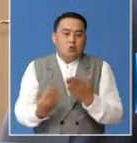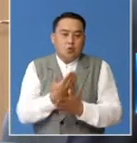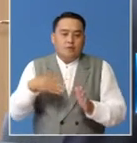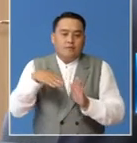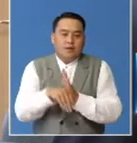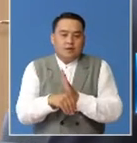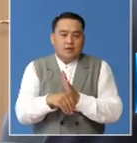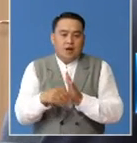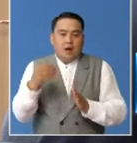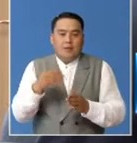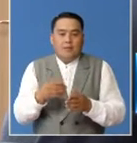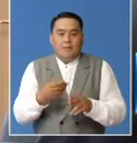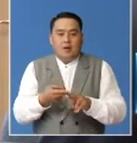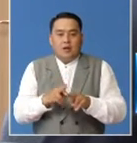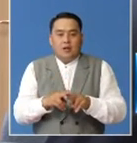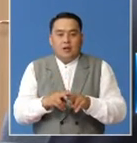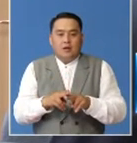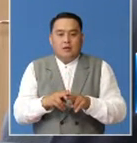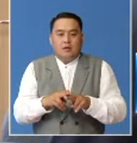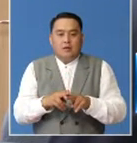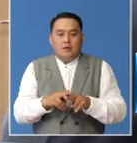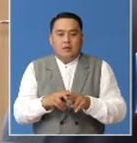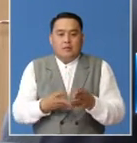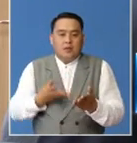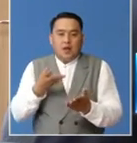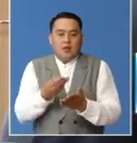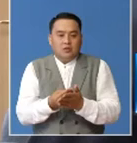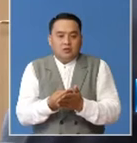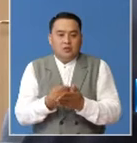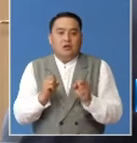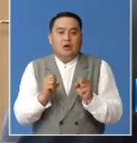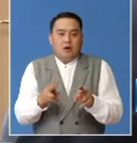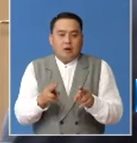единого совокупного платежа. То есть этот совокупный платеж предусматривает такие